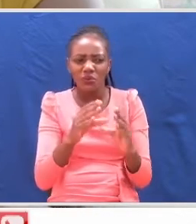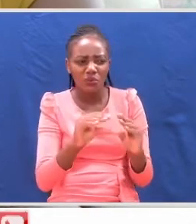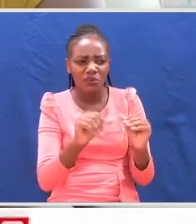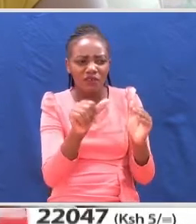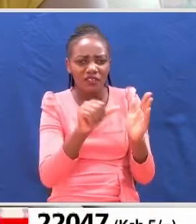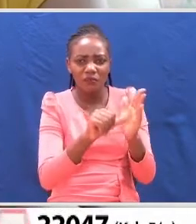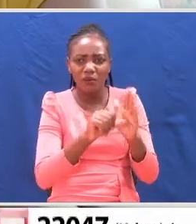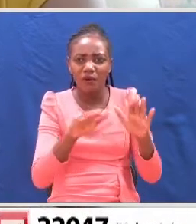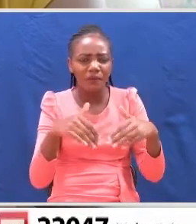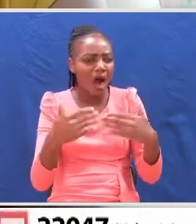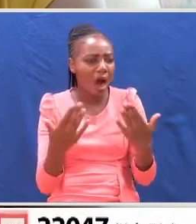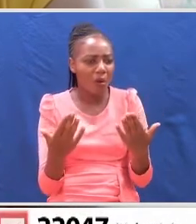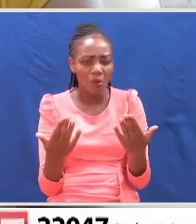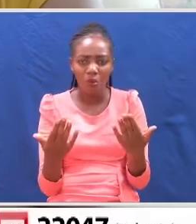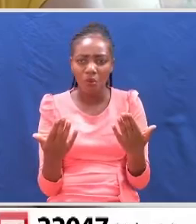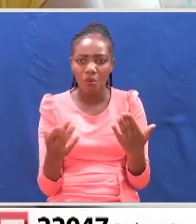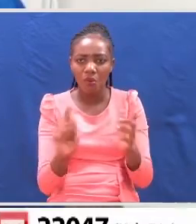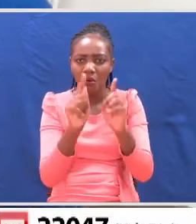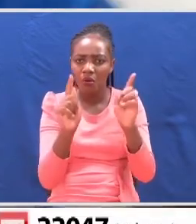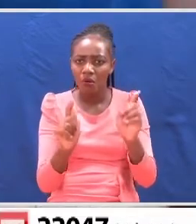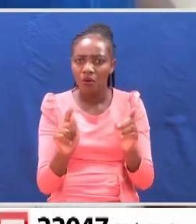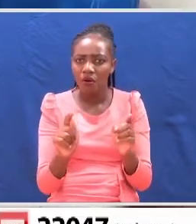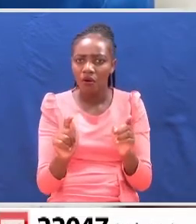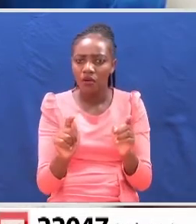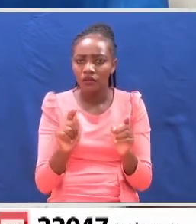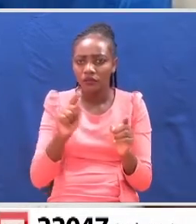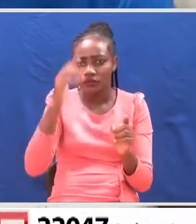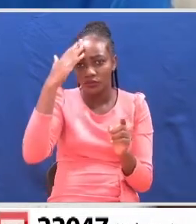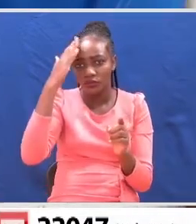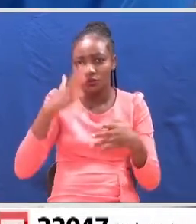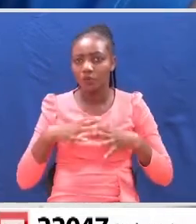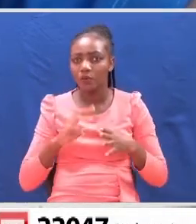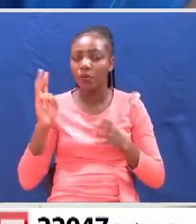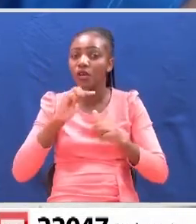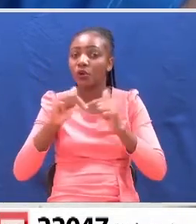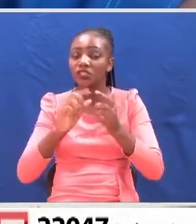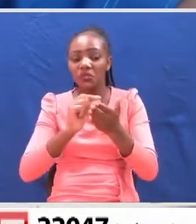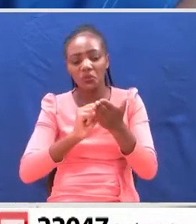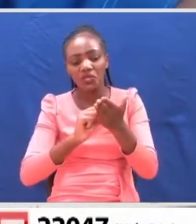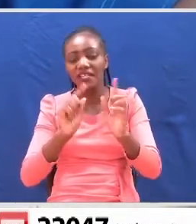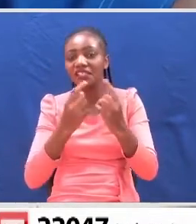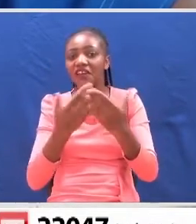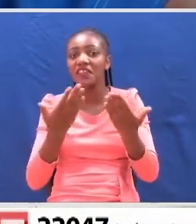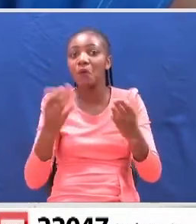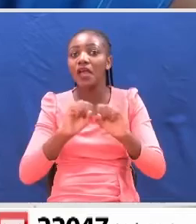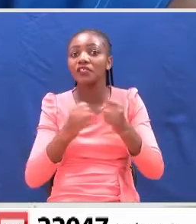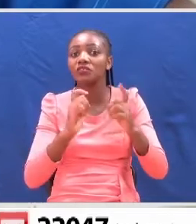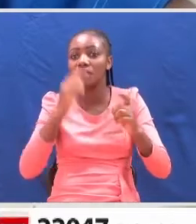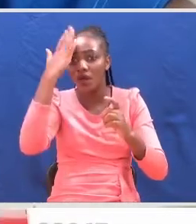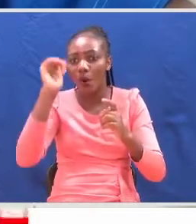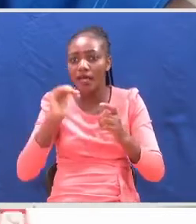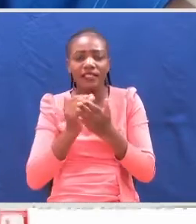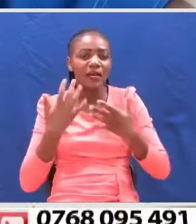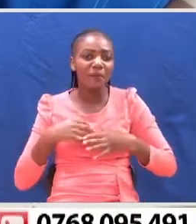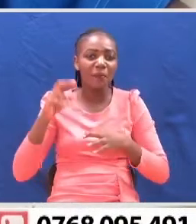na nafasi ama na mambo kama haya? Unajua mimi watu wataendelea kuandika hizo vitu kwa sababu wengine hawaelewi kazi ya